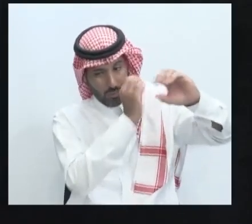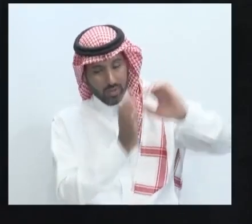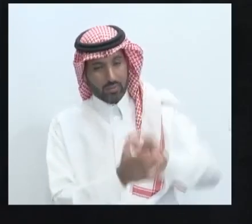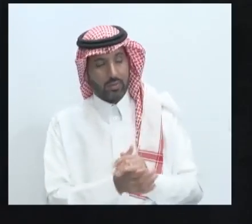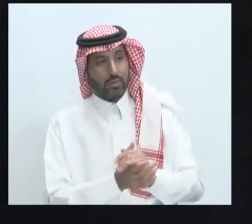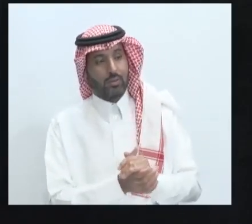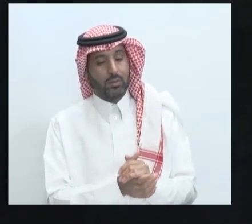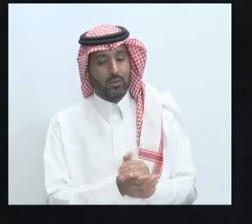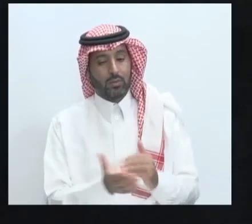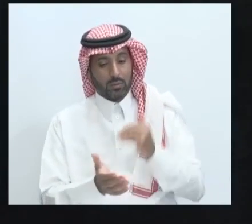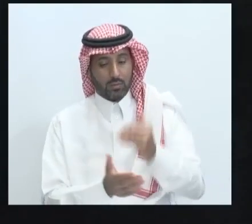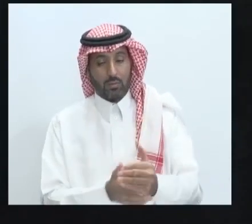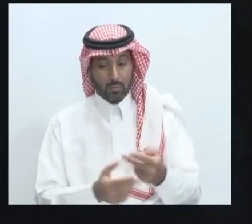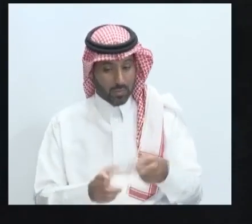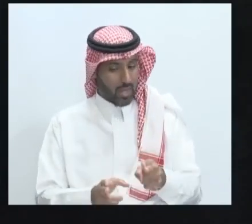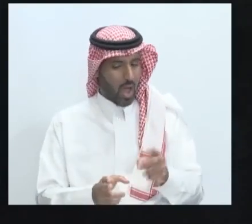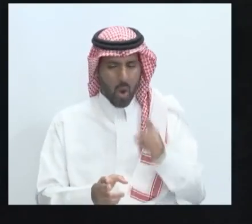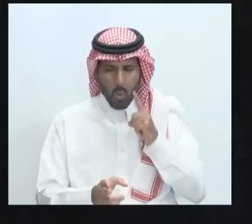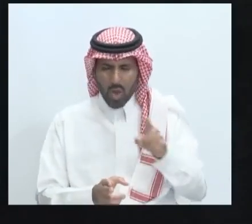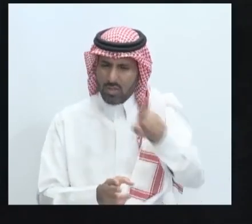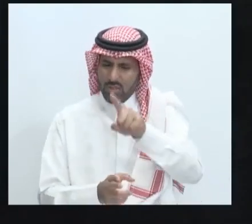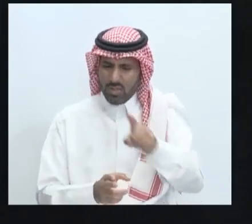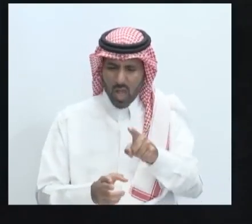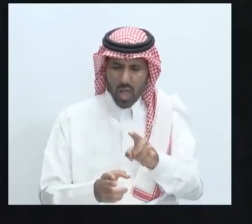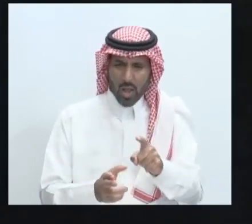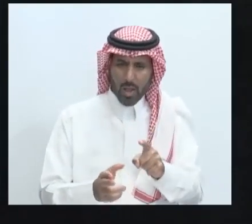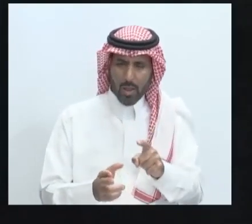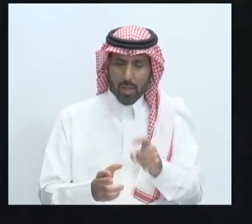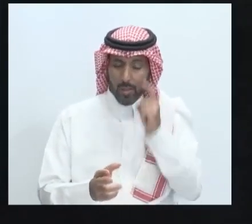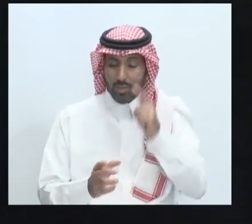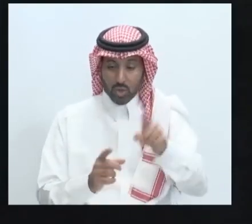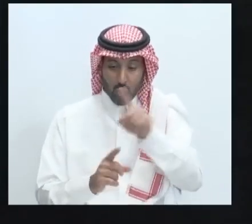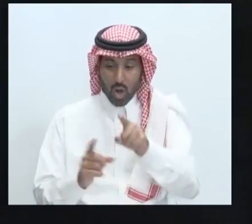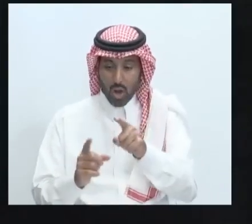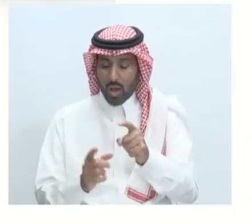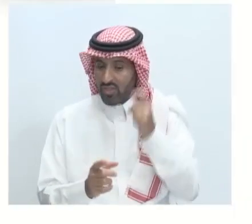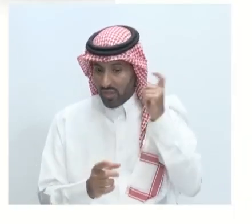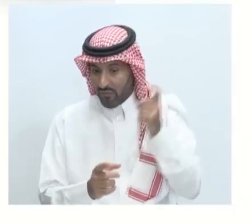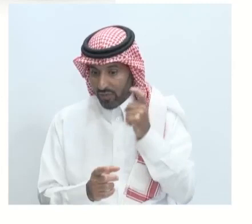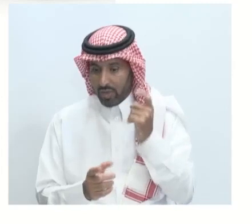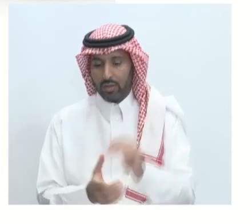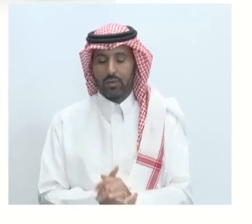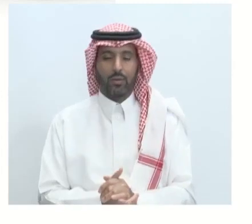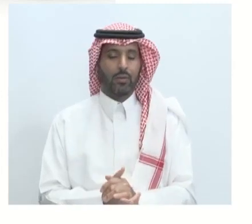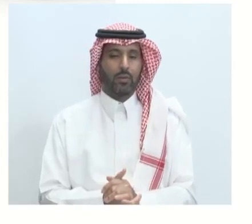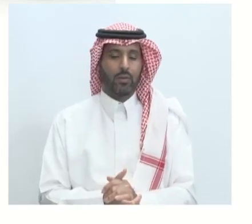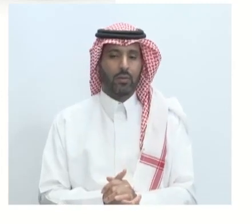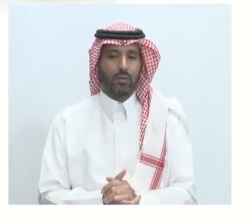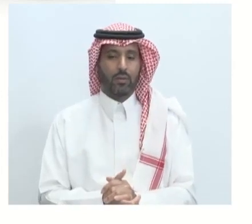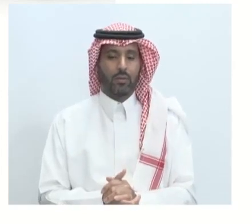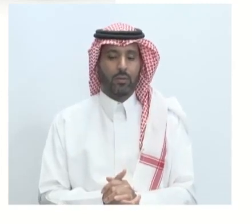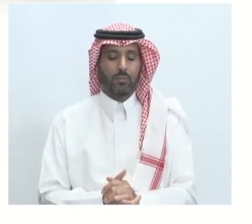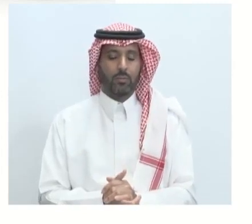ولكن في البدايه دعونا نتساءل كالعاده من خلال من خلال سؤالنا للتفكير عزيزي